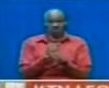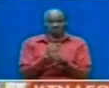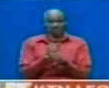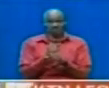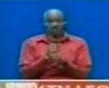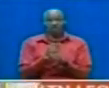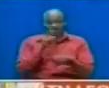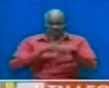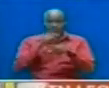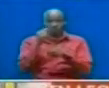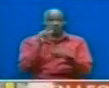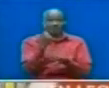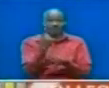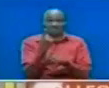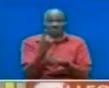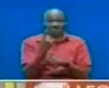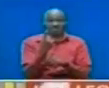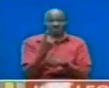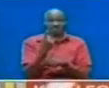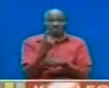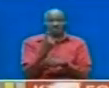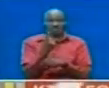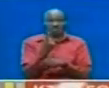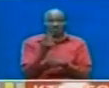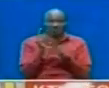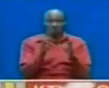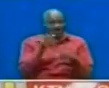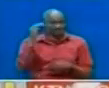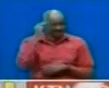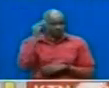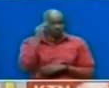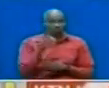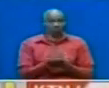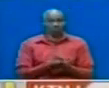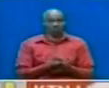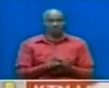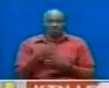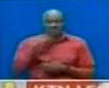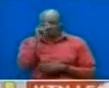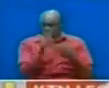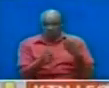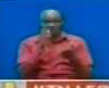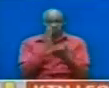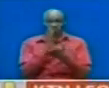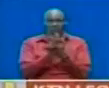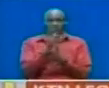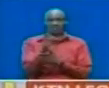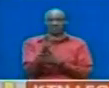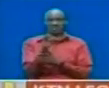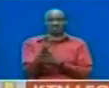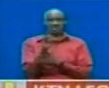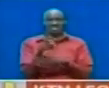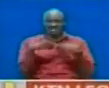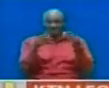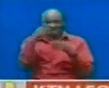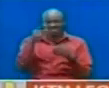when we do fast, I usually do mental. I've discovered that it's really giving